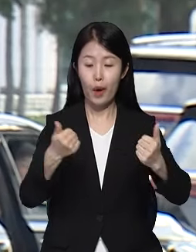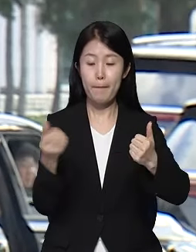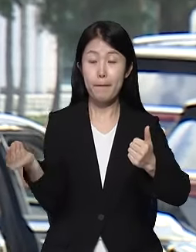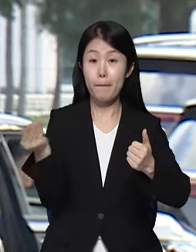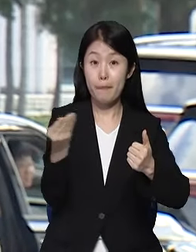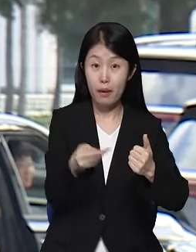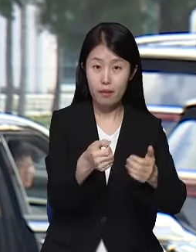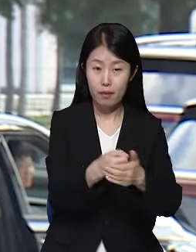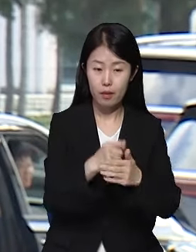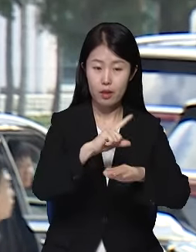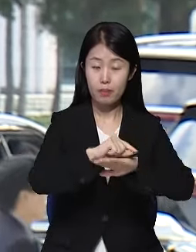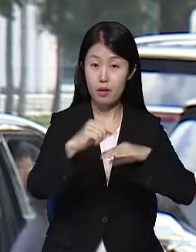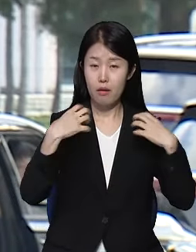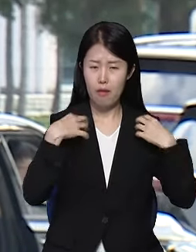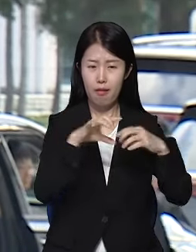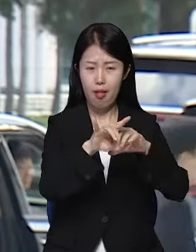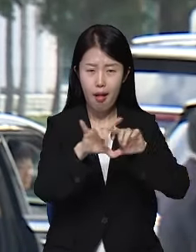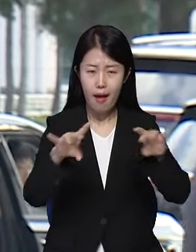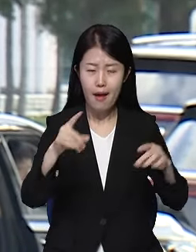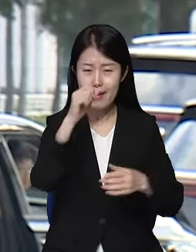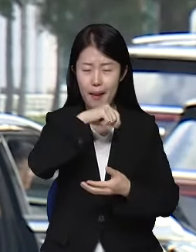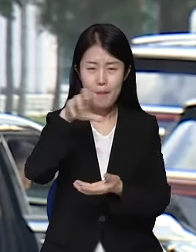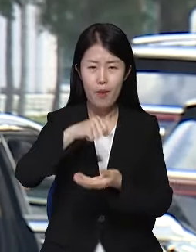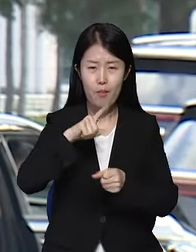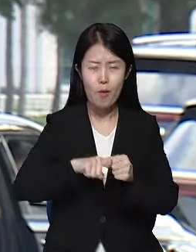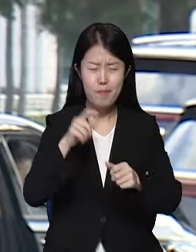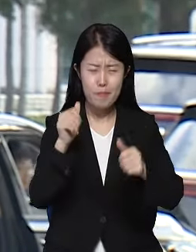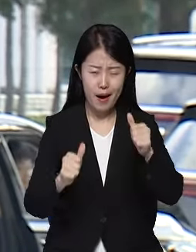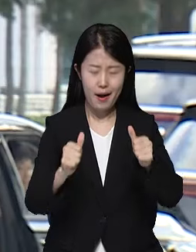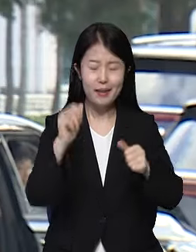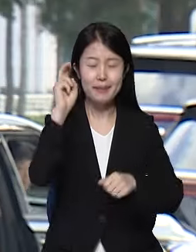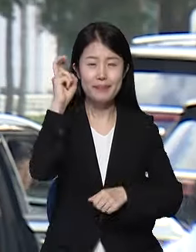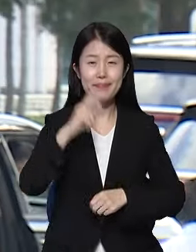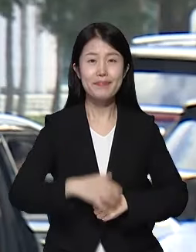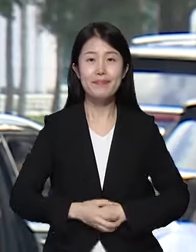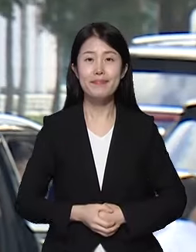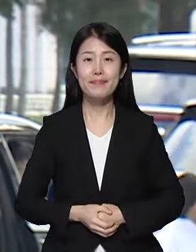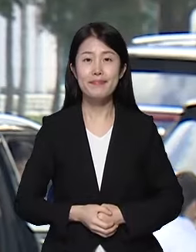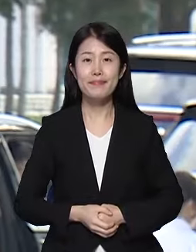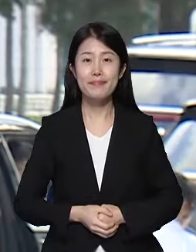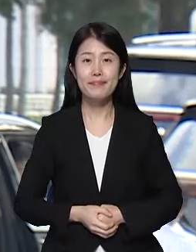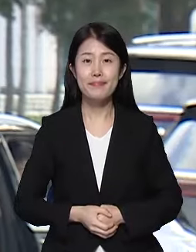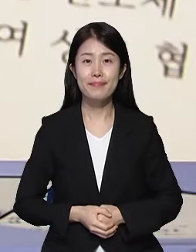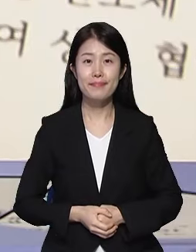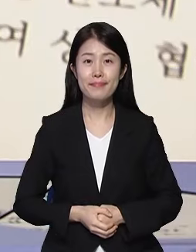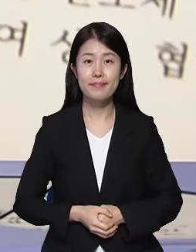확보 경쟁도 본격적으로 시작되고 있습니다. KBC 이영길입니다.